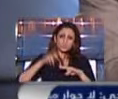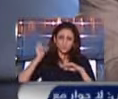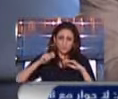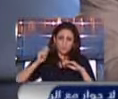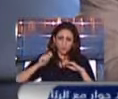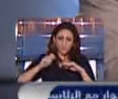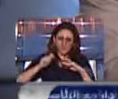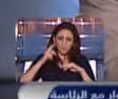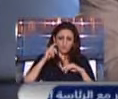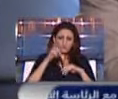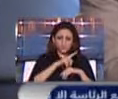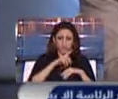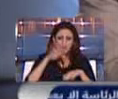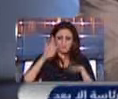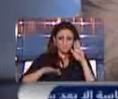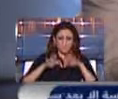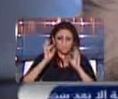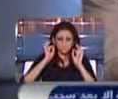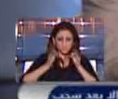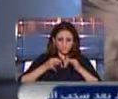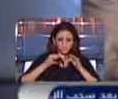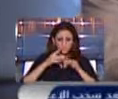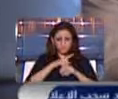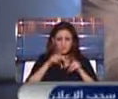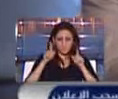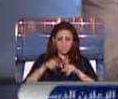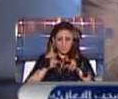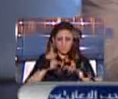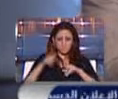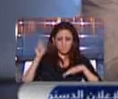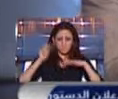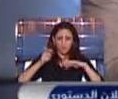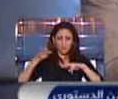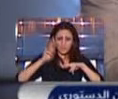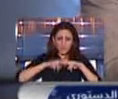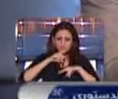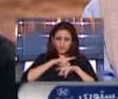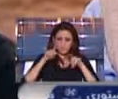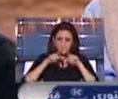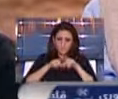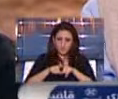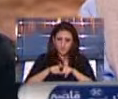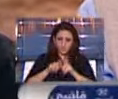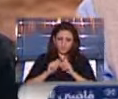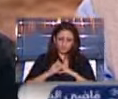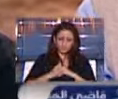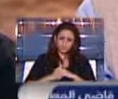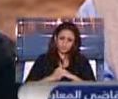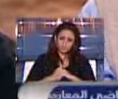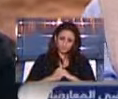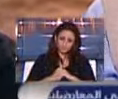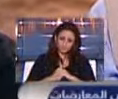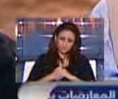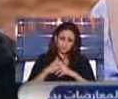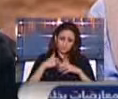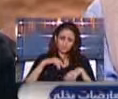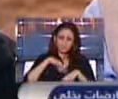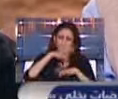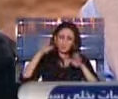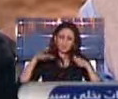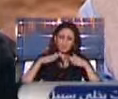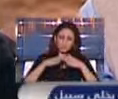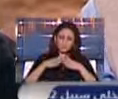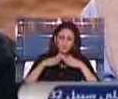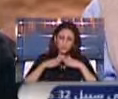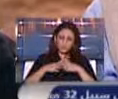القصص؟ نعم السلام. انت مع المحاكمات، اعاده المحاكمات وده ممكن يحقق القصص؟ احنا مش مع القرار خالص يا عم. احنا بالنسبه لينا احنا السويس الاخص، احنا